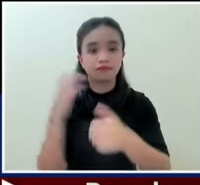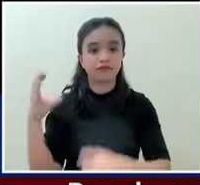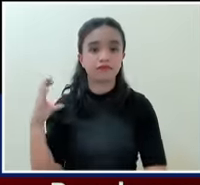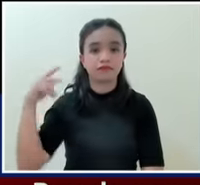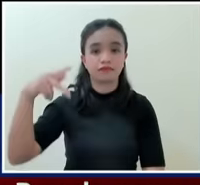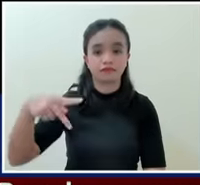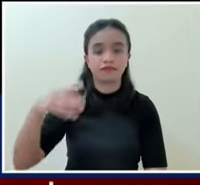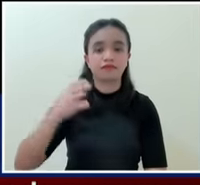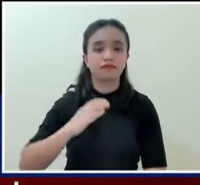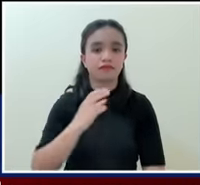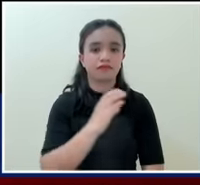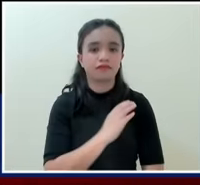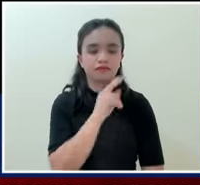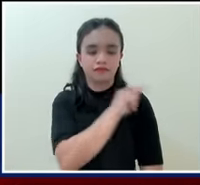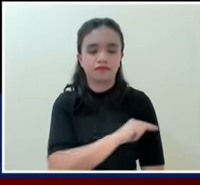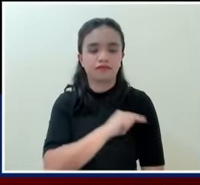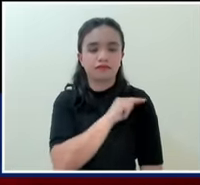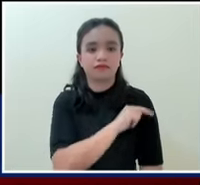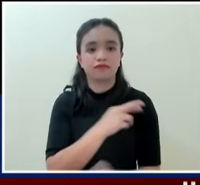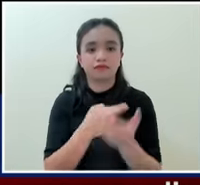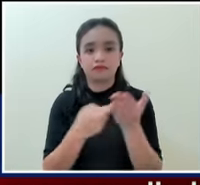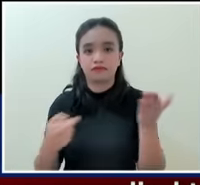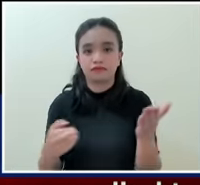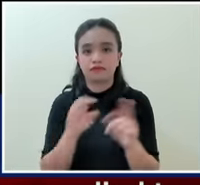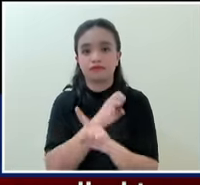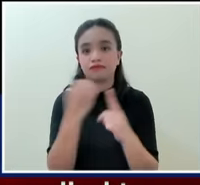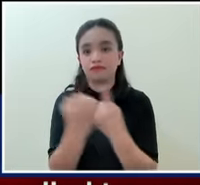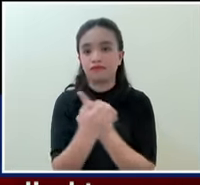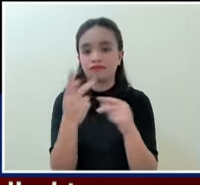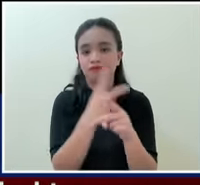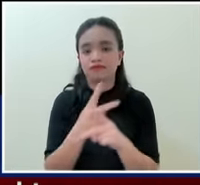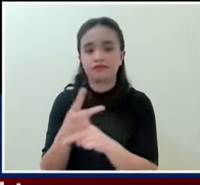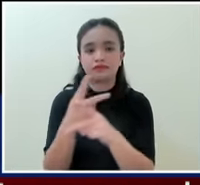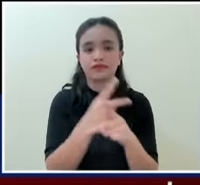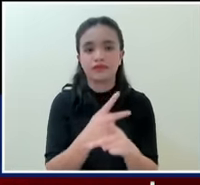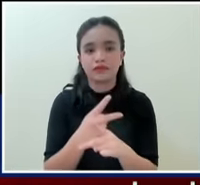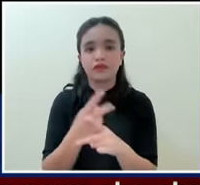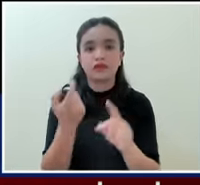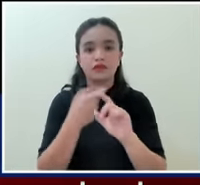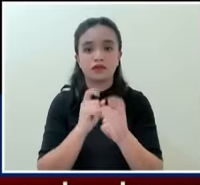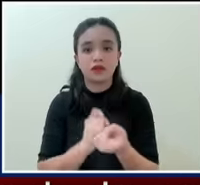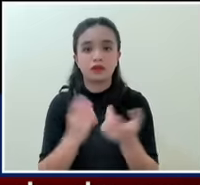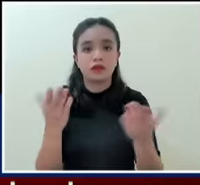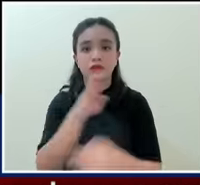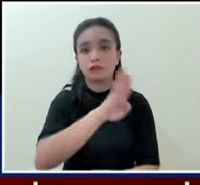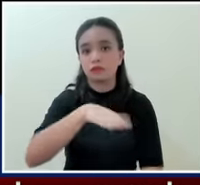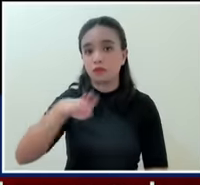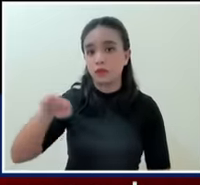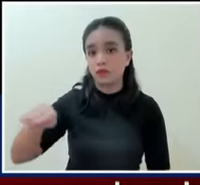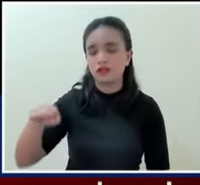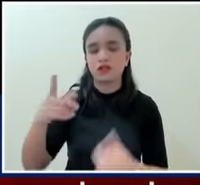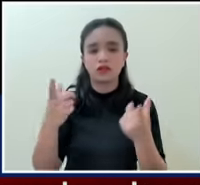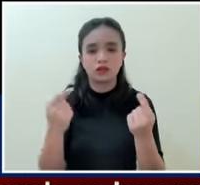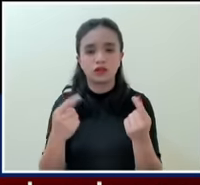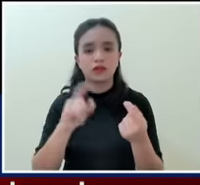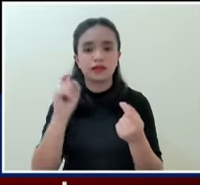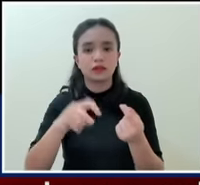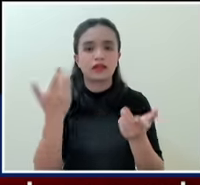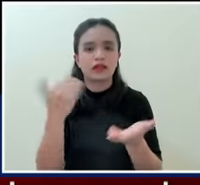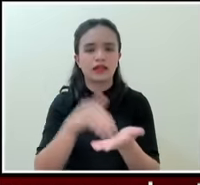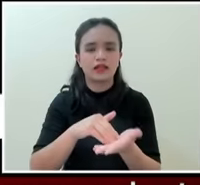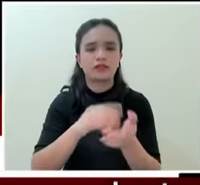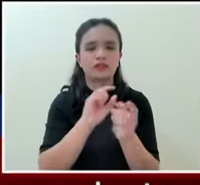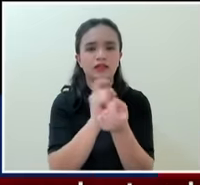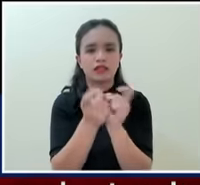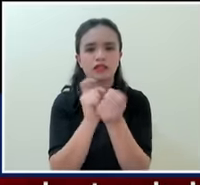Committee on Natural Resources and Environmental Protection ng Sangguniang Pandalawigan ng Bohol, na rebisahin ang ilan sa mga